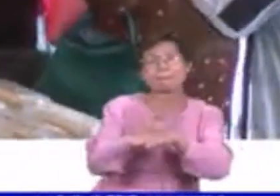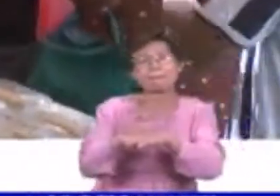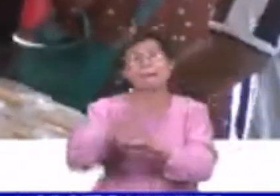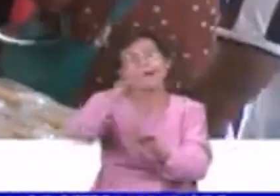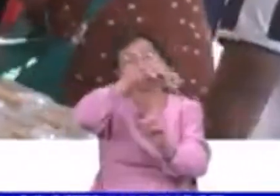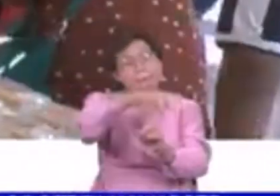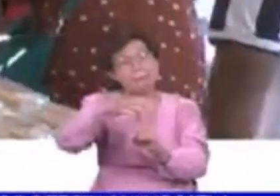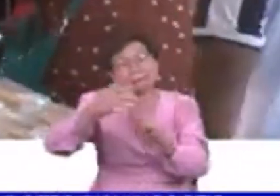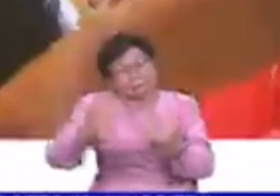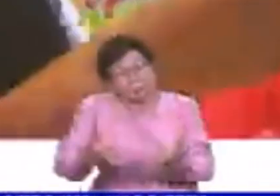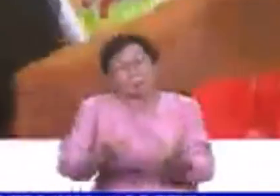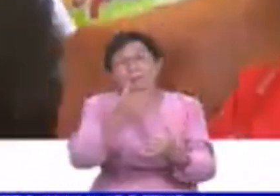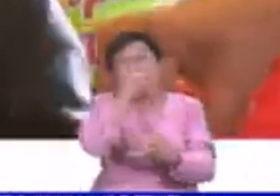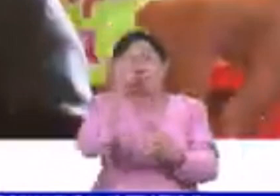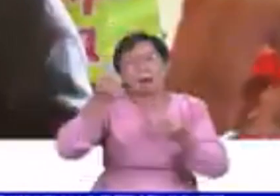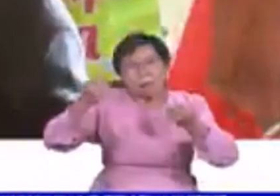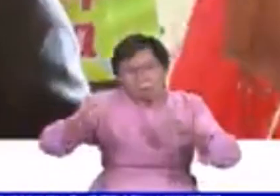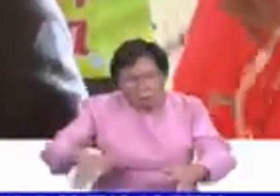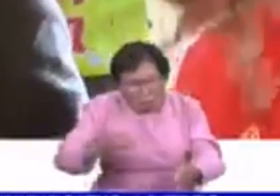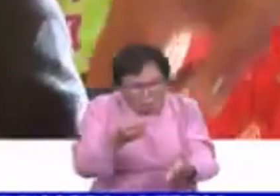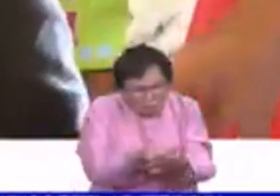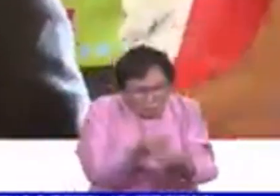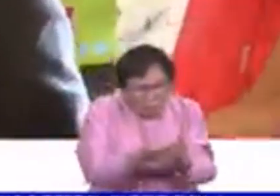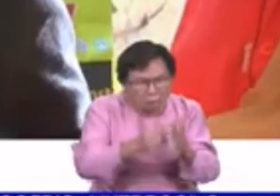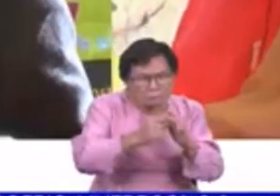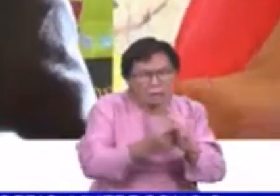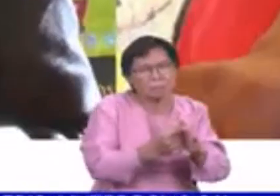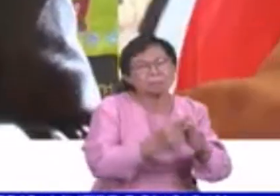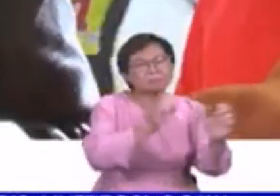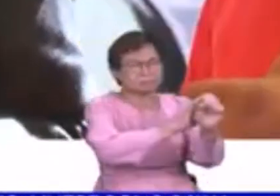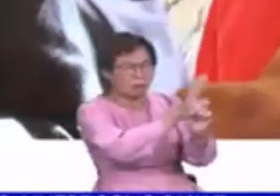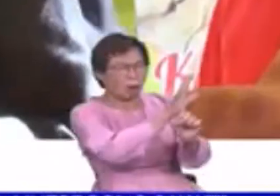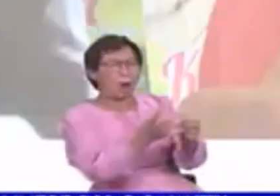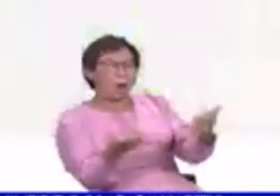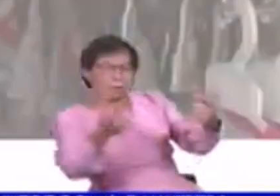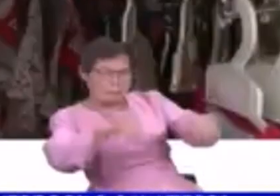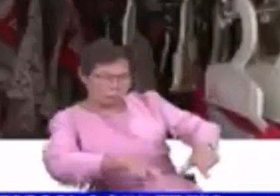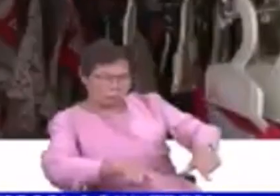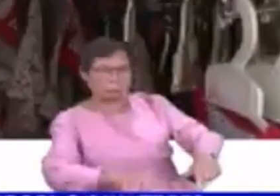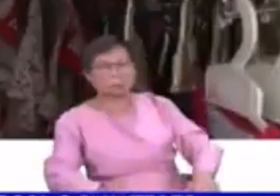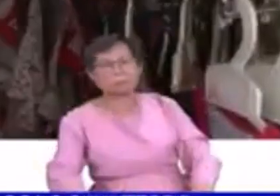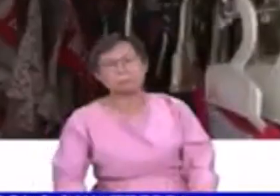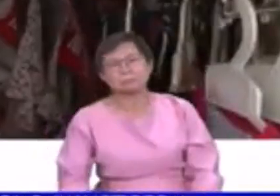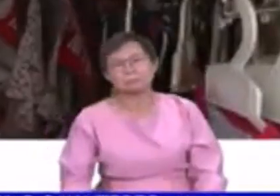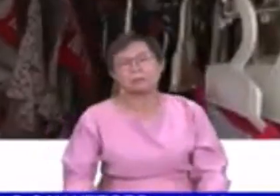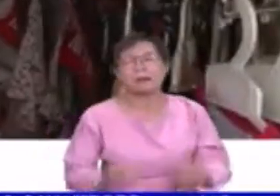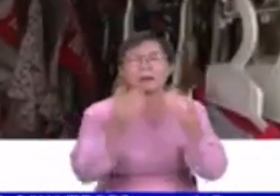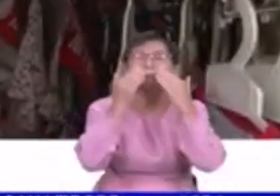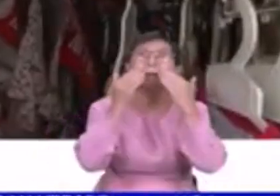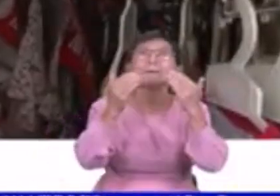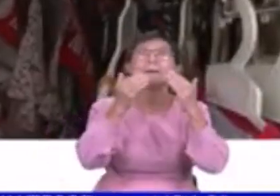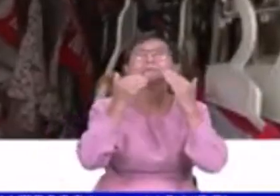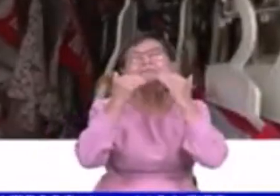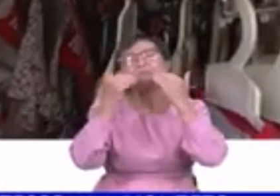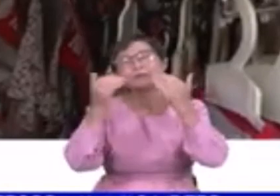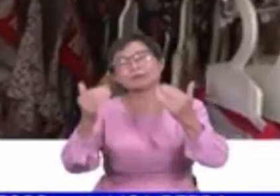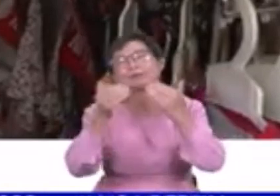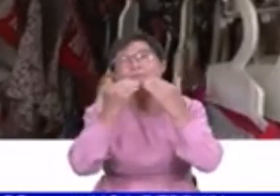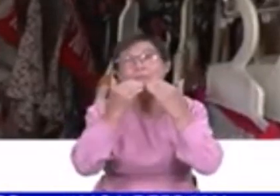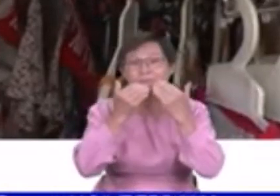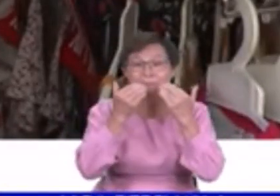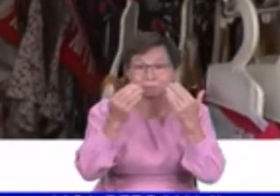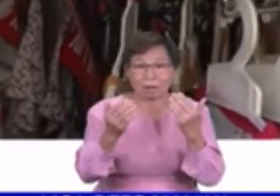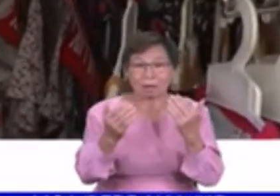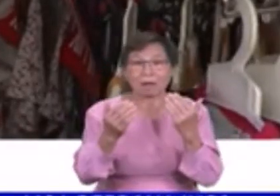ini selepas mengalami kehilangan pendapatan sejak pandemik COVID-19 melanda. Alhamdulillah, bersyukur sangat-sangat kan. Sebelum ni